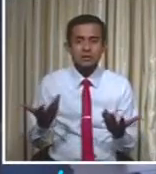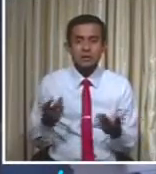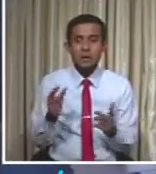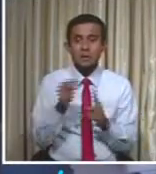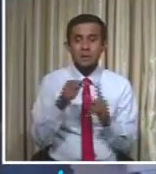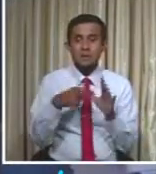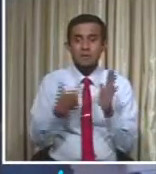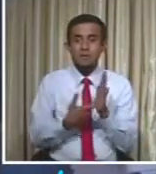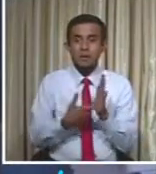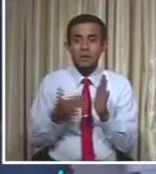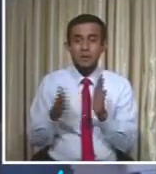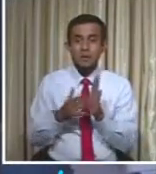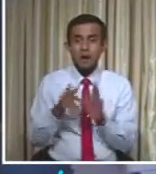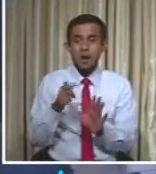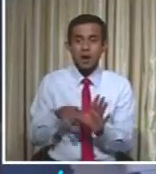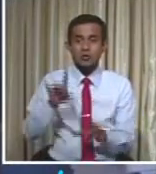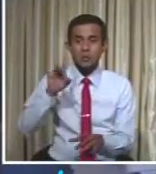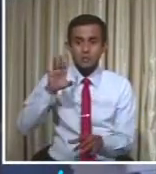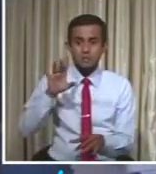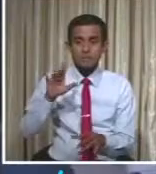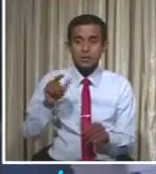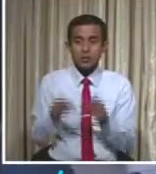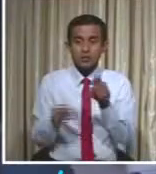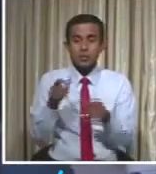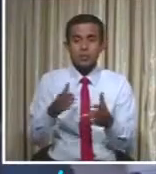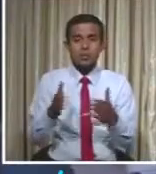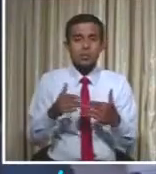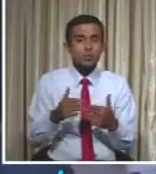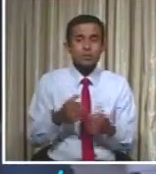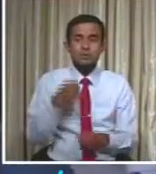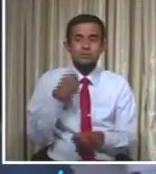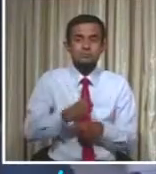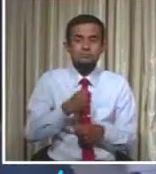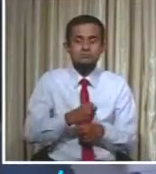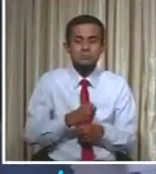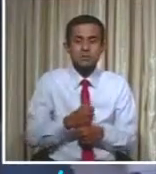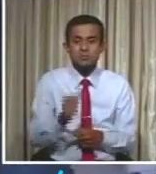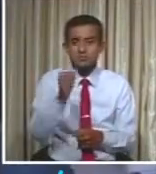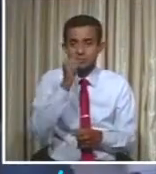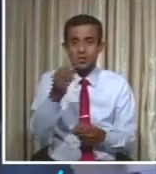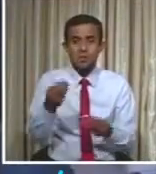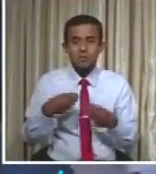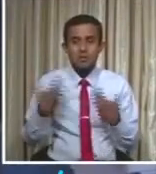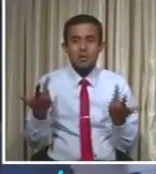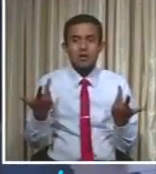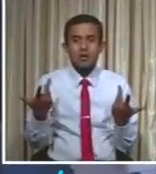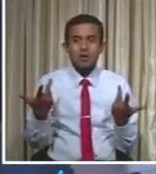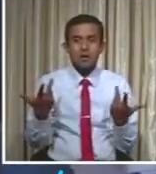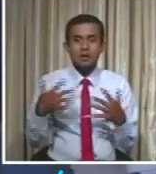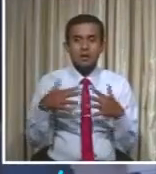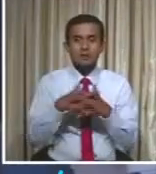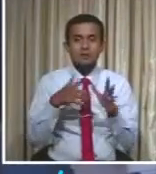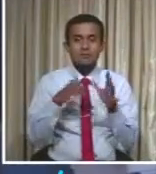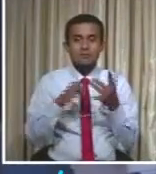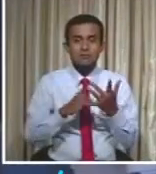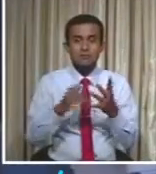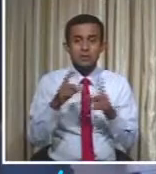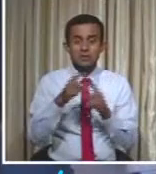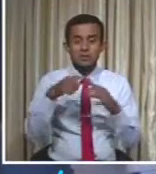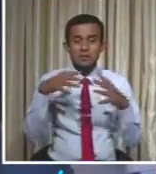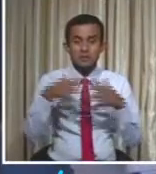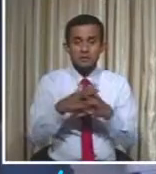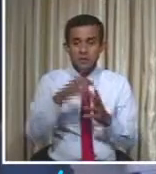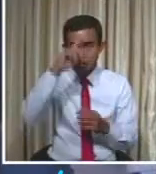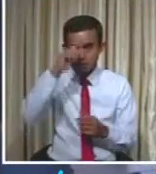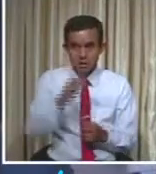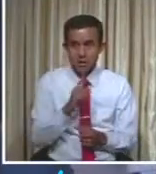මුල්ලේ මඩේ පොළවත්තේ අවුරුදු 15ක් විතර ඉන්නව මිනිස්සු තාම කිසිම ආණ්ඩුවකින් වතුර ටික හම්බෙලා නැහැ. මං වාසුදේව ගරු එමෙතුමාට